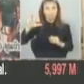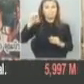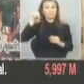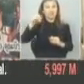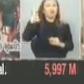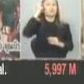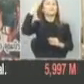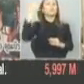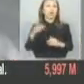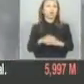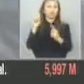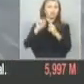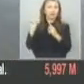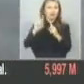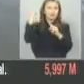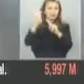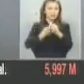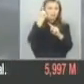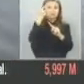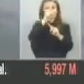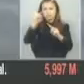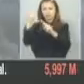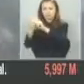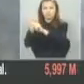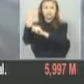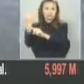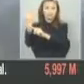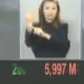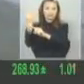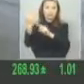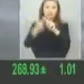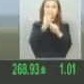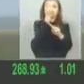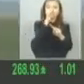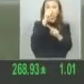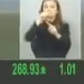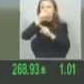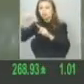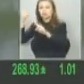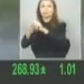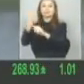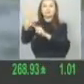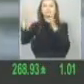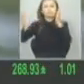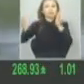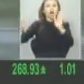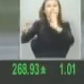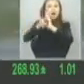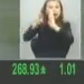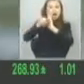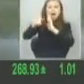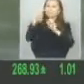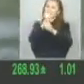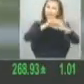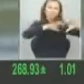ปีระหว่างเดือนพฤศจิกายนถึงเดือนเมษายนเป็นช่วงที่นกจำนวนมากนะใช้พื้นที่เขตห้ามล่าสัตว์ทะเลน้อยทำรัง